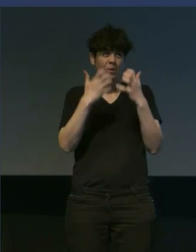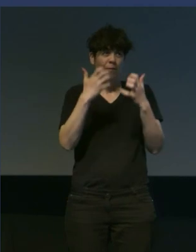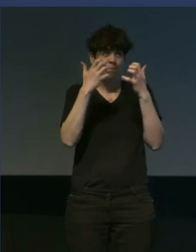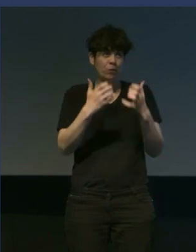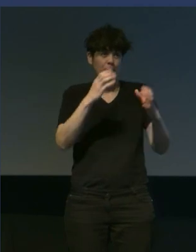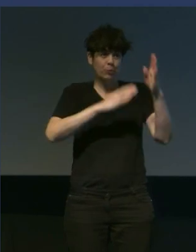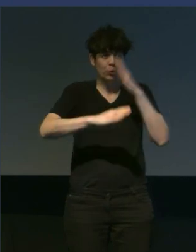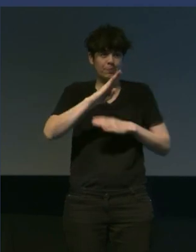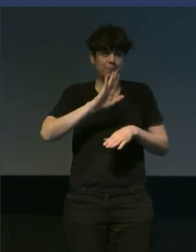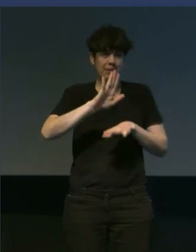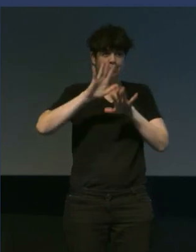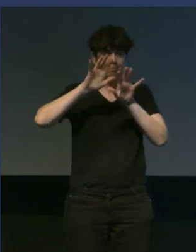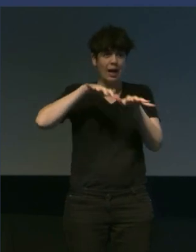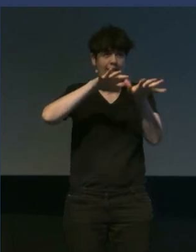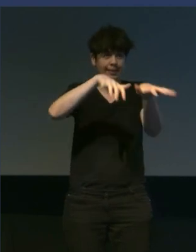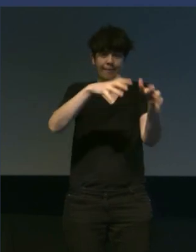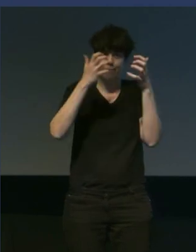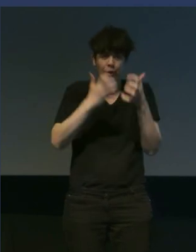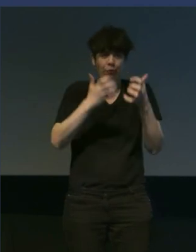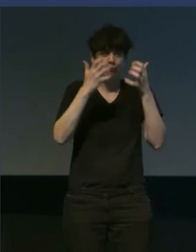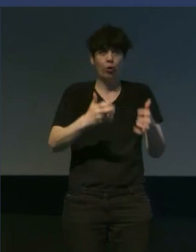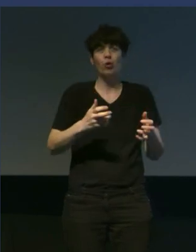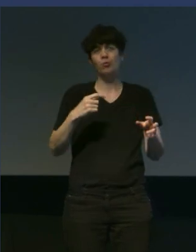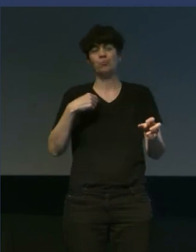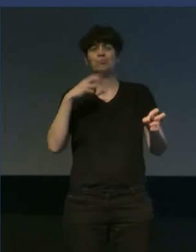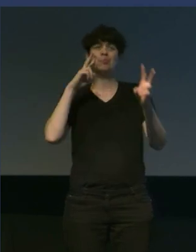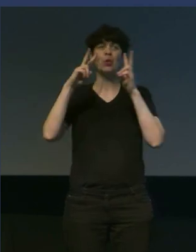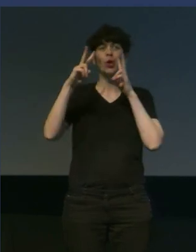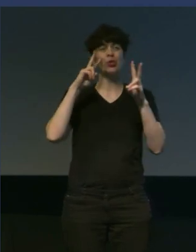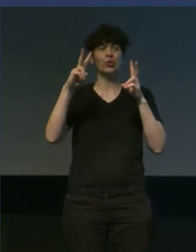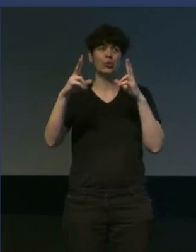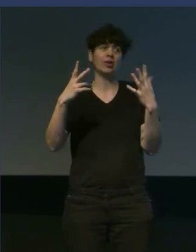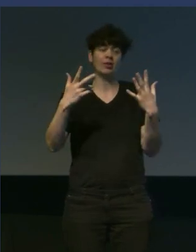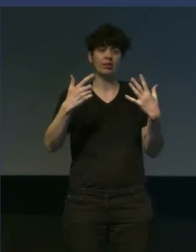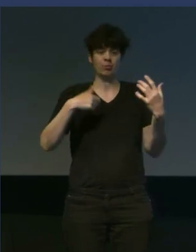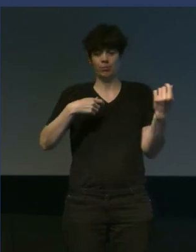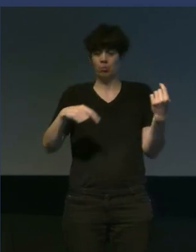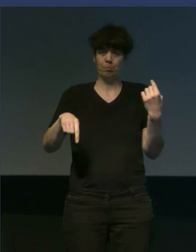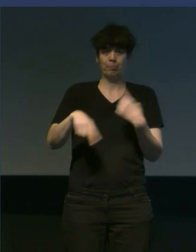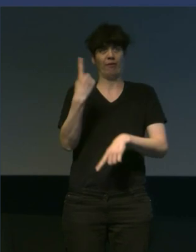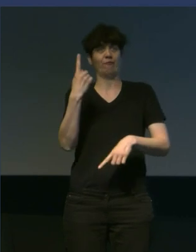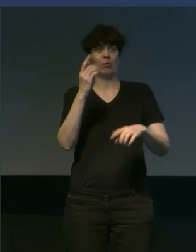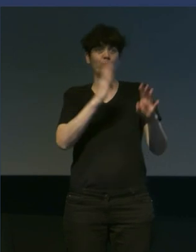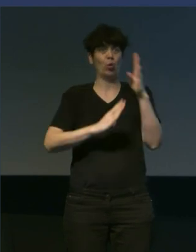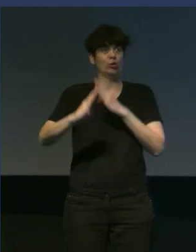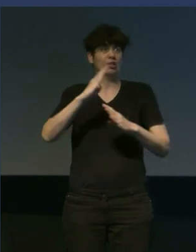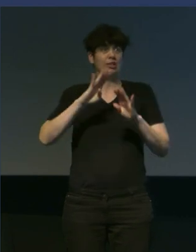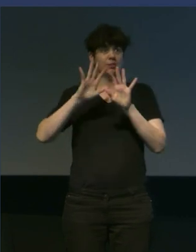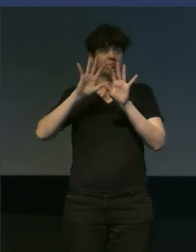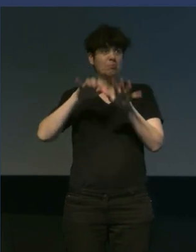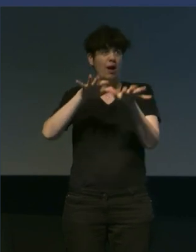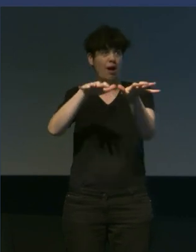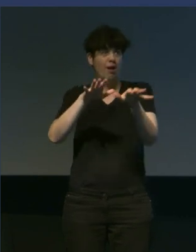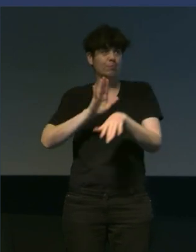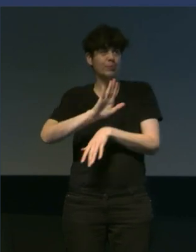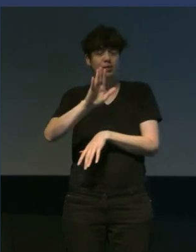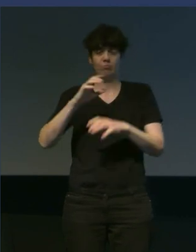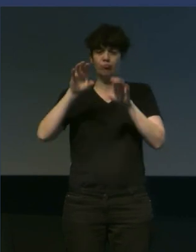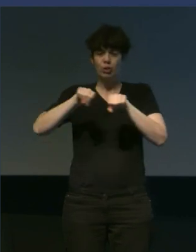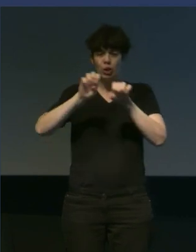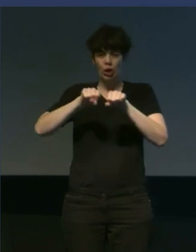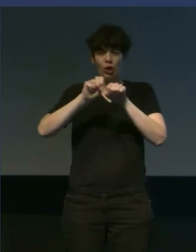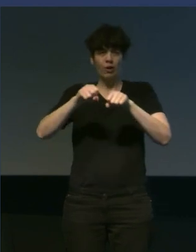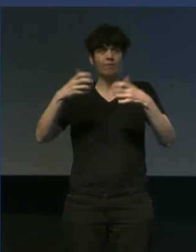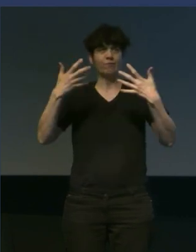marin. Et comme je ne suis pas à moitié bretonne pour rien, ben, je suis biologiste marin. Et j'ai passé un master, ouais, je me suis appelée en